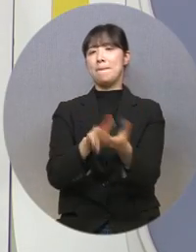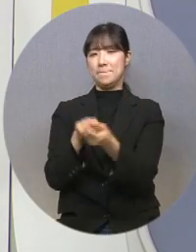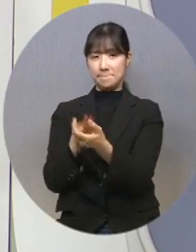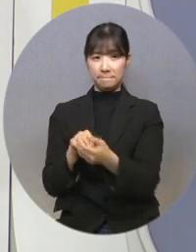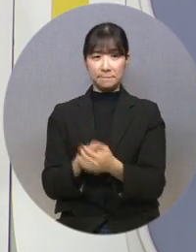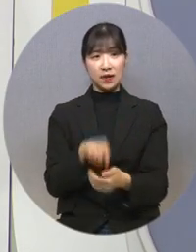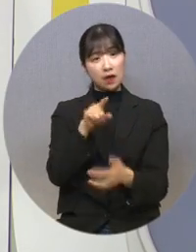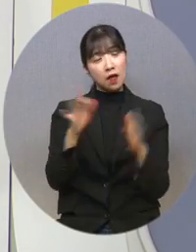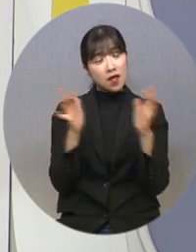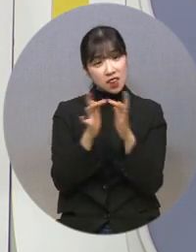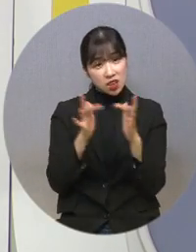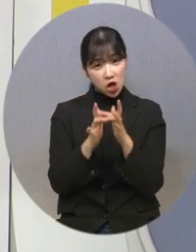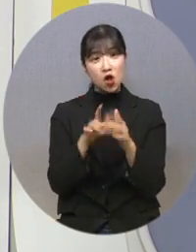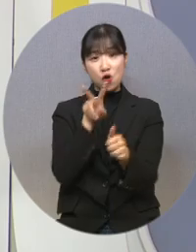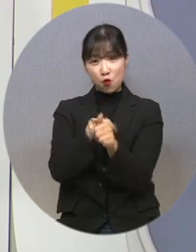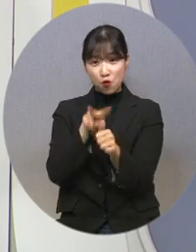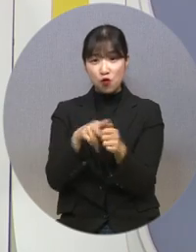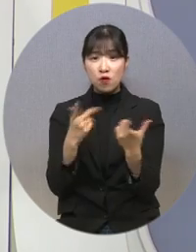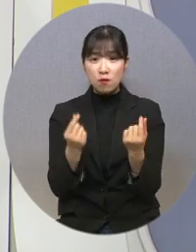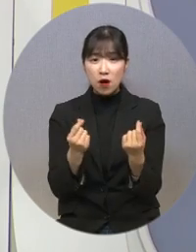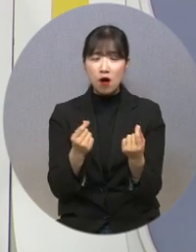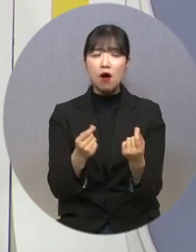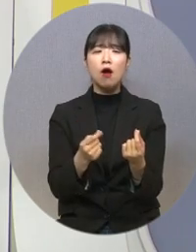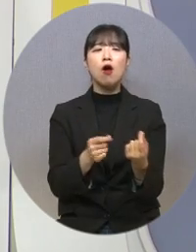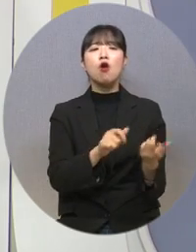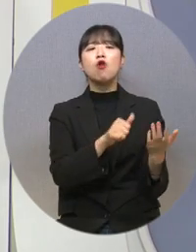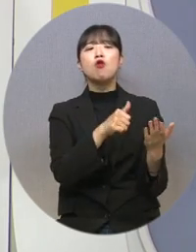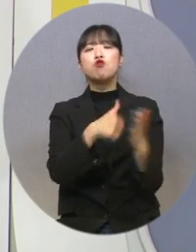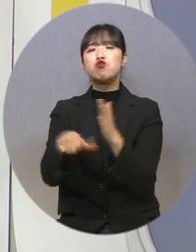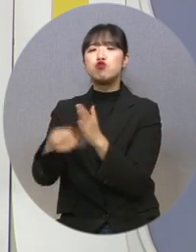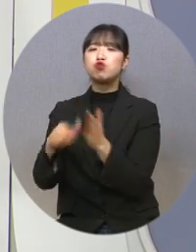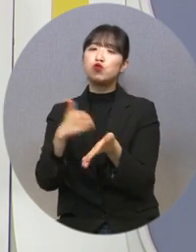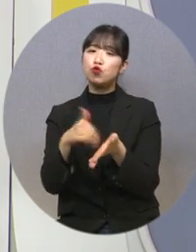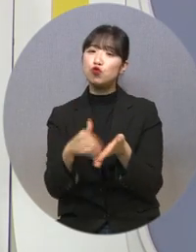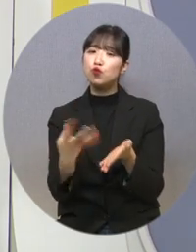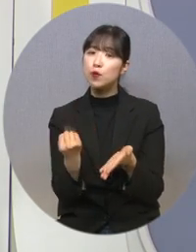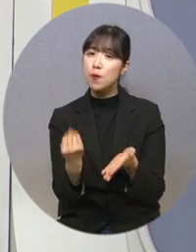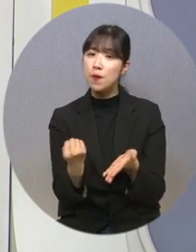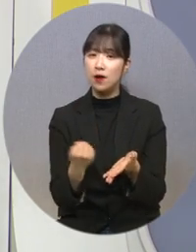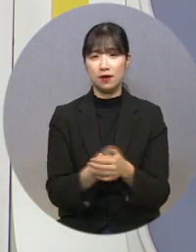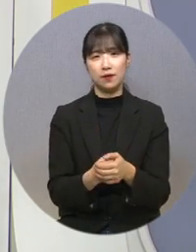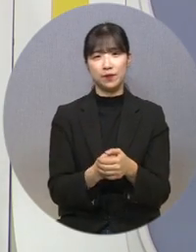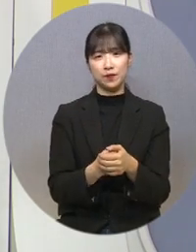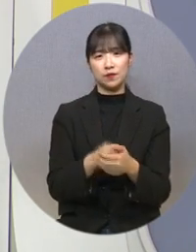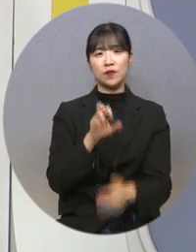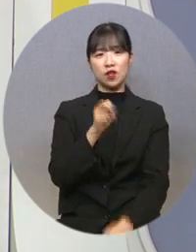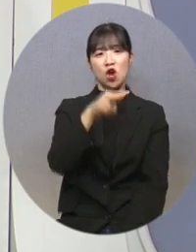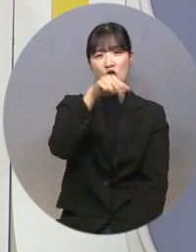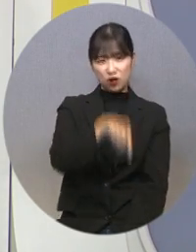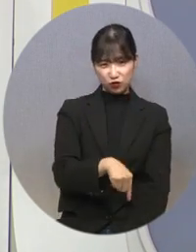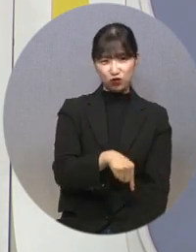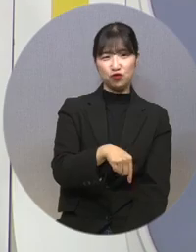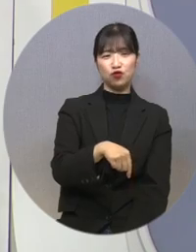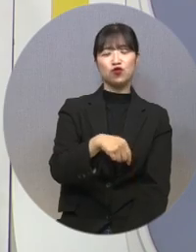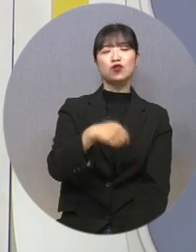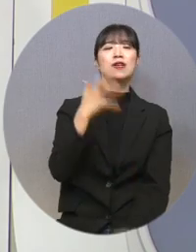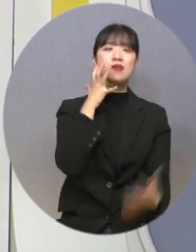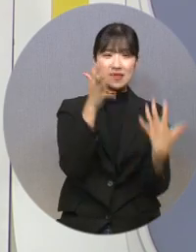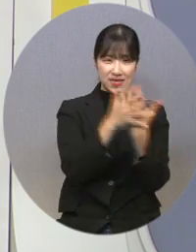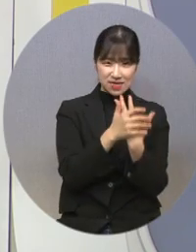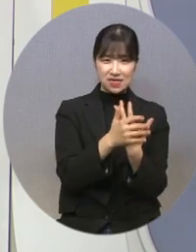온라인 쇼핑몰이잖아요. 아, 네, 맞습니다. 몇 개 품목 정도가 있는 거예요? 네. 요수 도산 갓김치부터 시작해서